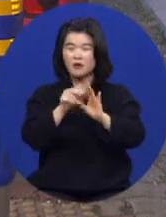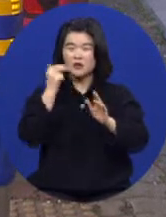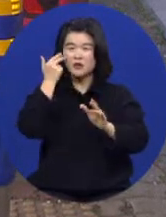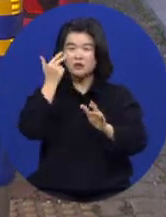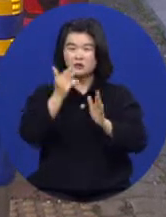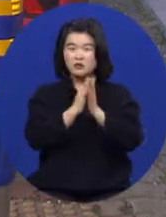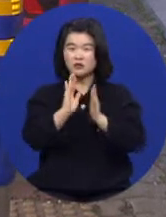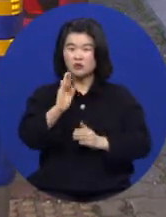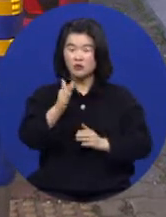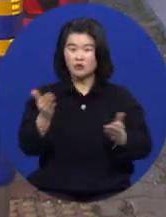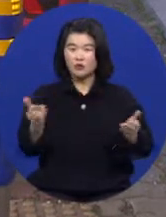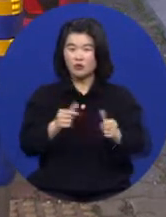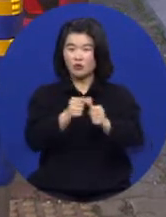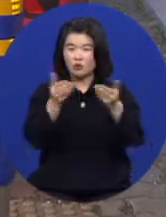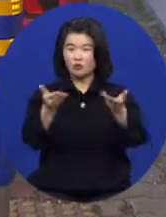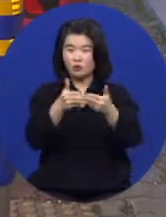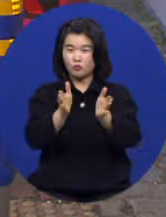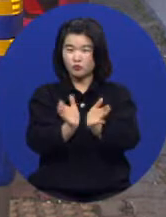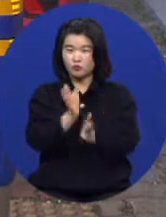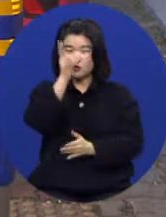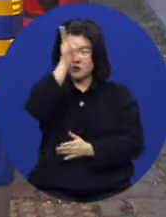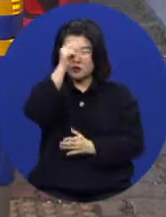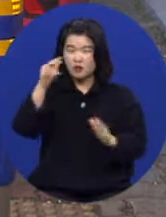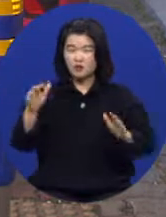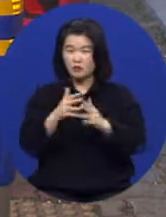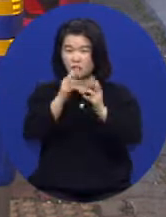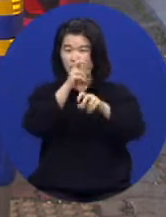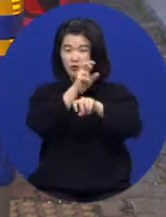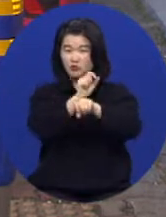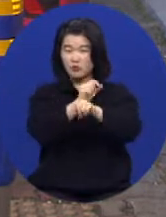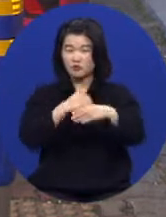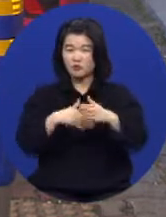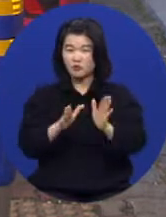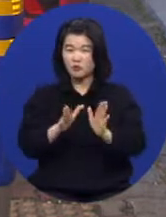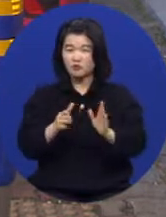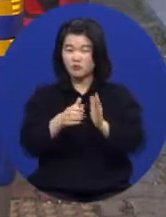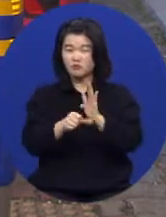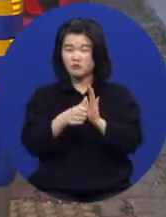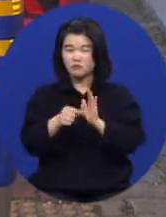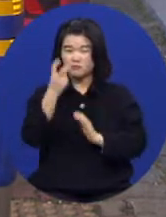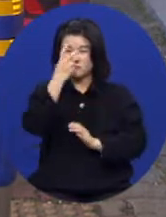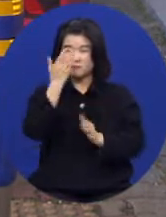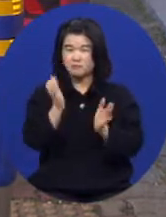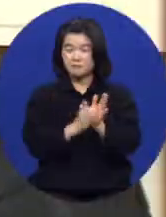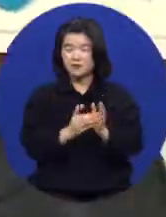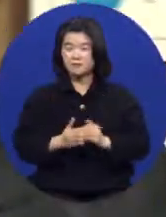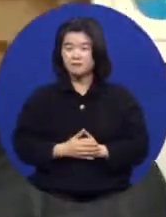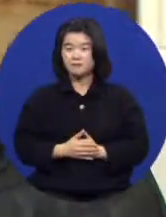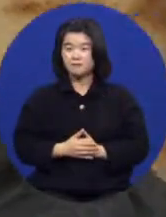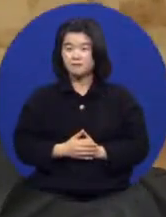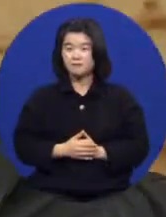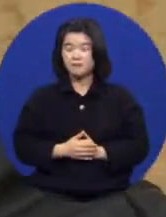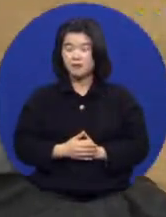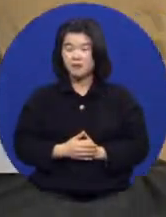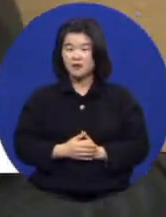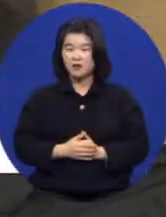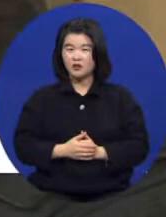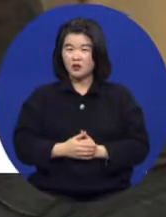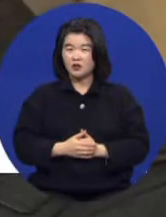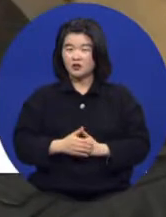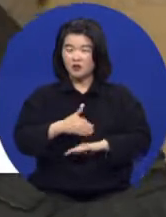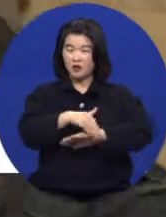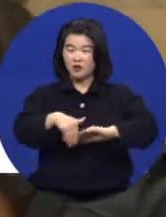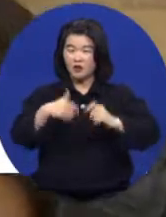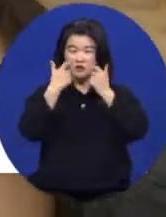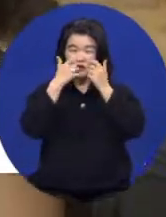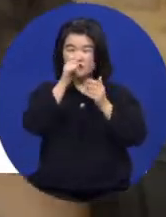일주일 만에 고용노동부와 경찰이 시공사와 현장 사무실에 대한 압수수색에 나섰습니다. 뭐 철거 계획이 제대로